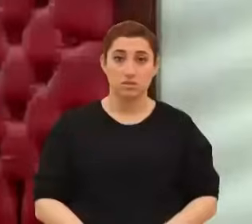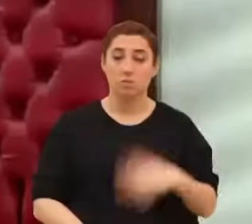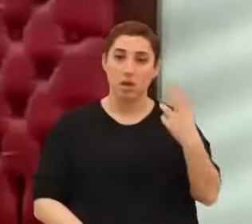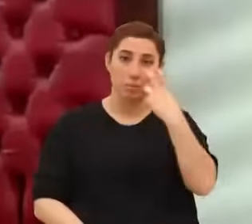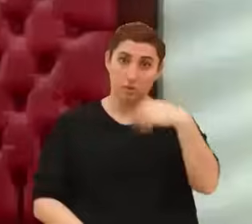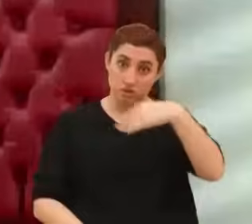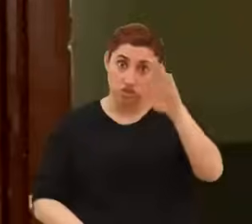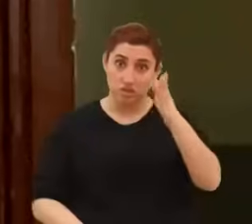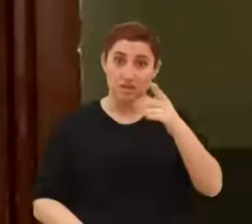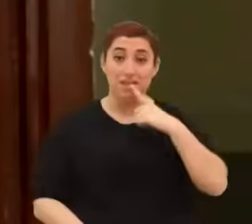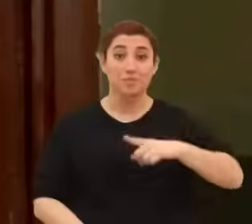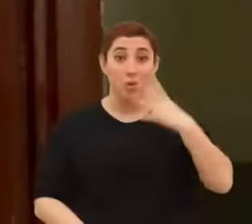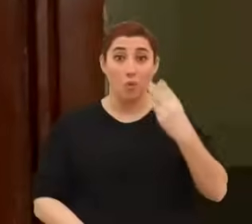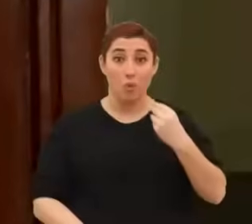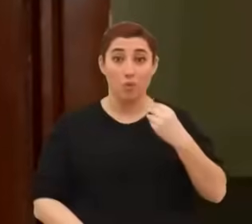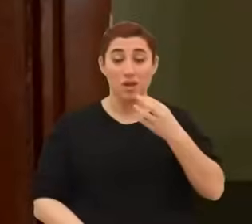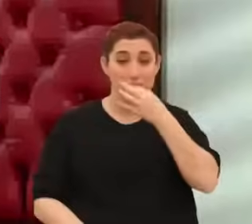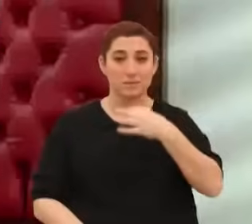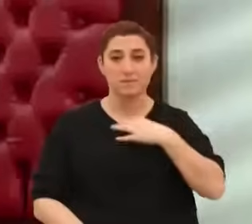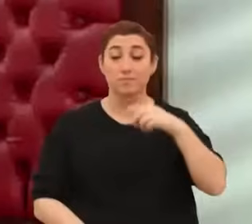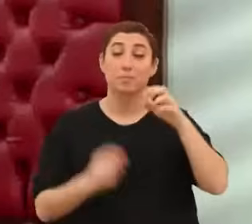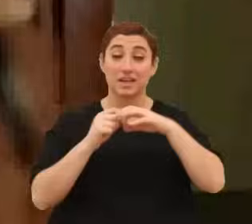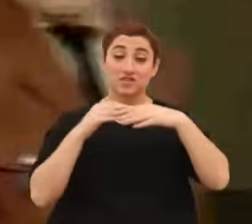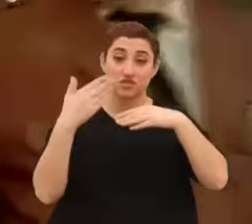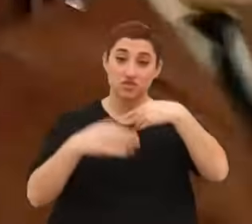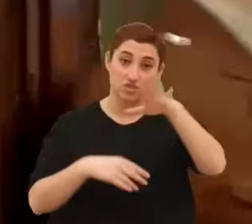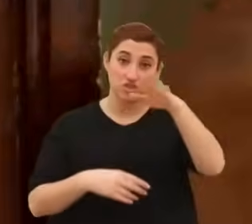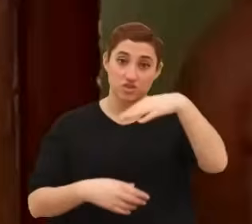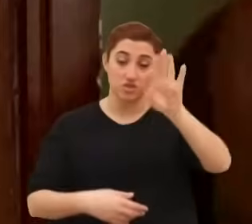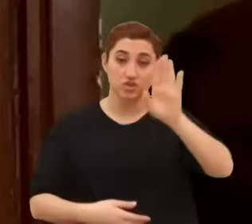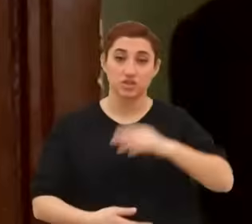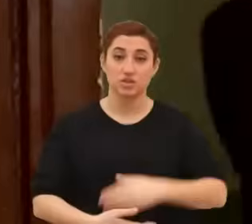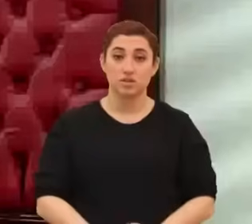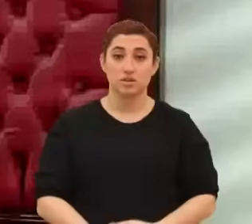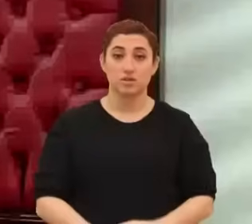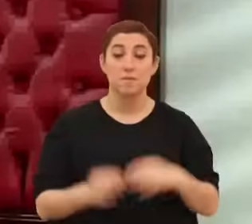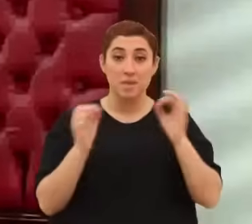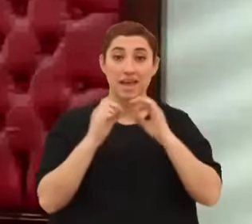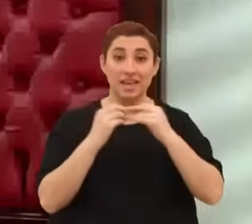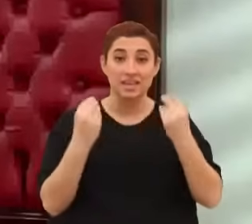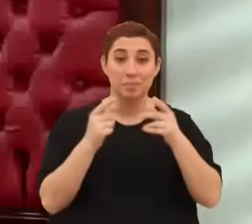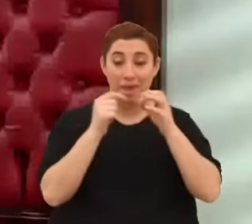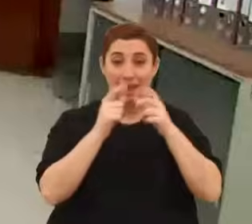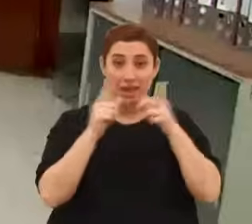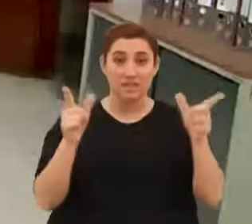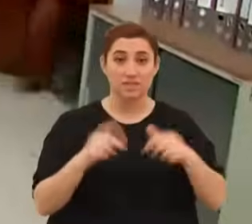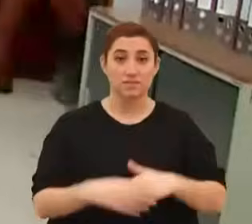Bak hala bakıyor, çıksana dışarı. İhbar olursa bir haber veririz. Bekir, çık dışarı. Çık, çık, çık. Tamam abi, çık. Tamam. Çık, Bekir,